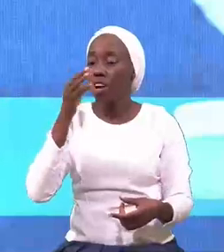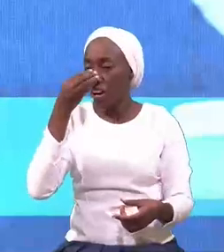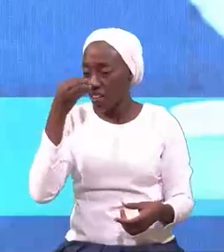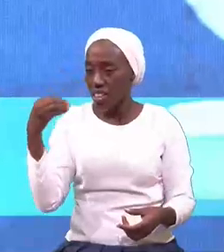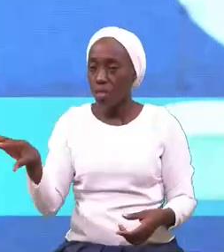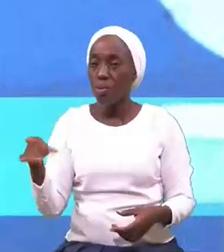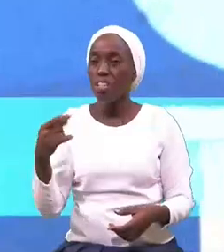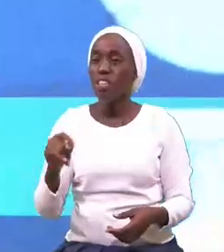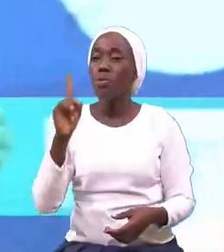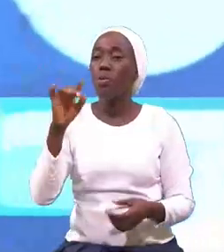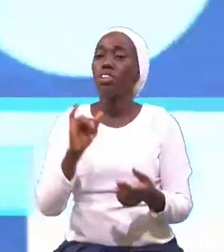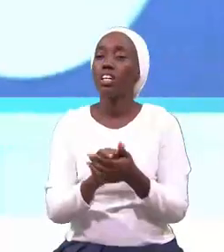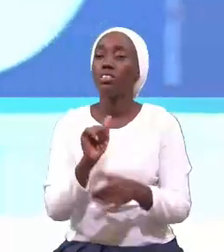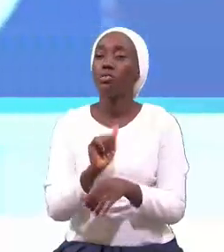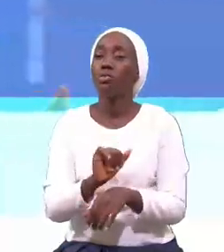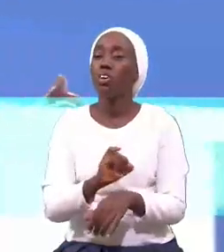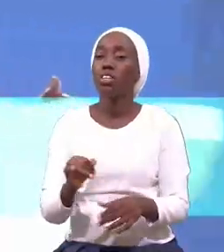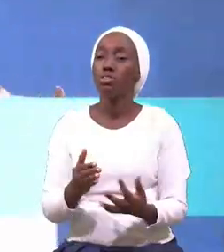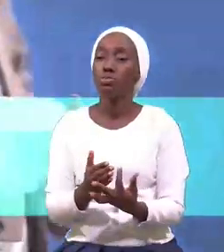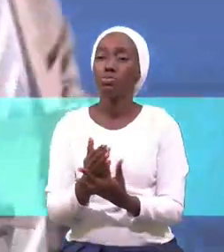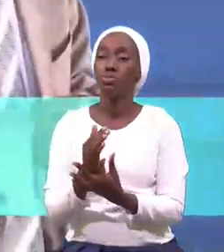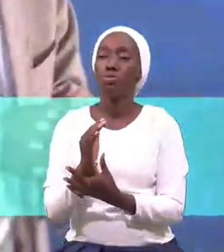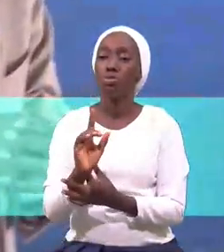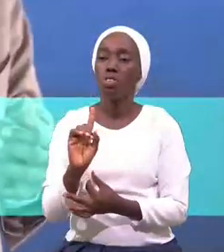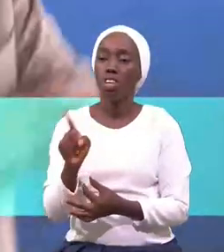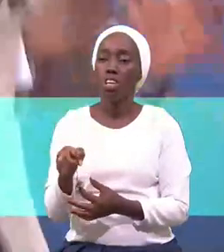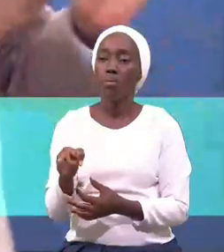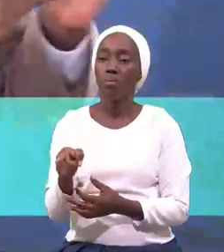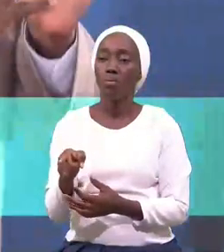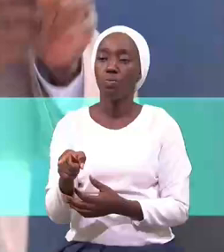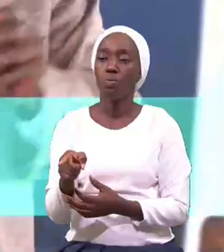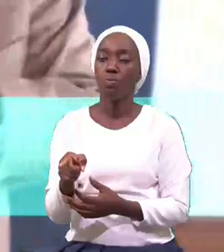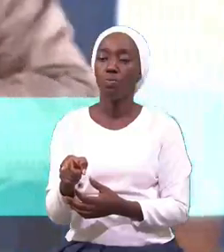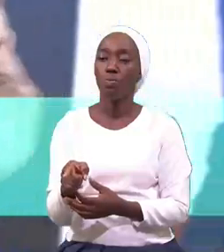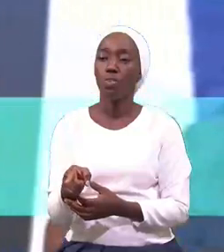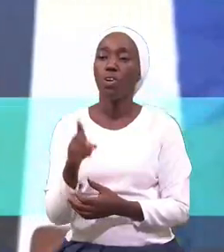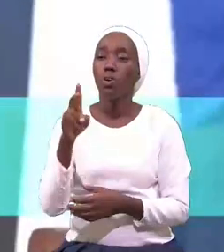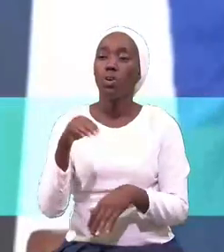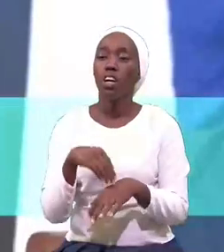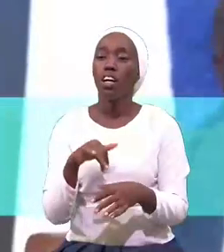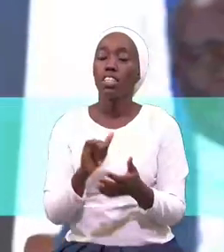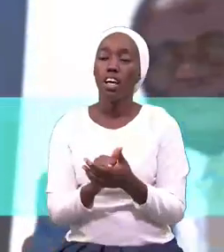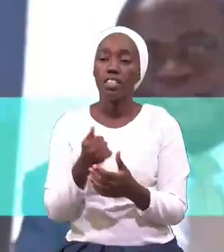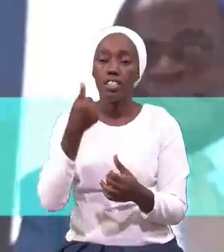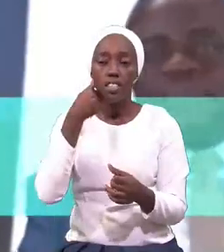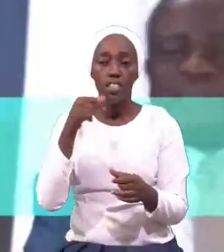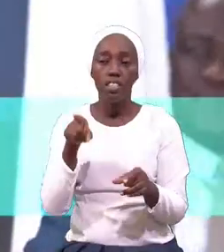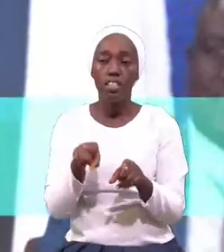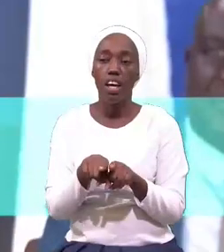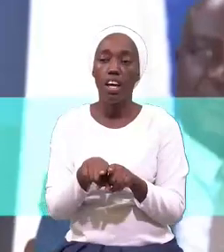Parce que si tu le méprises à cause de son français, de son vocabulaire, tu méprises celui qui est en lui. Regardez cette